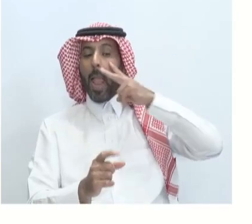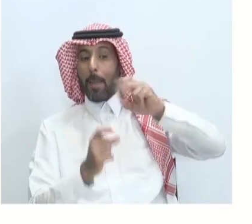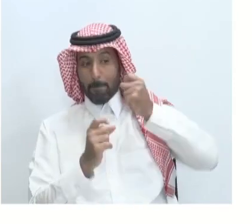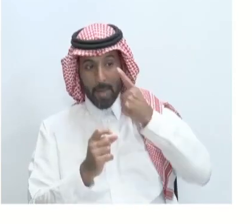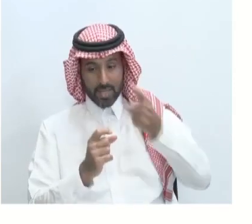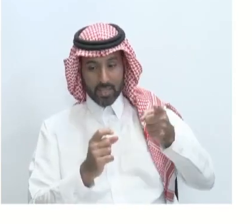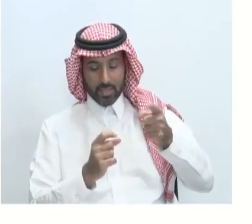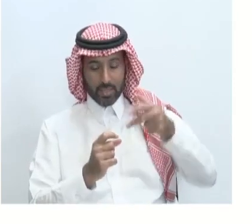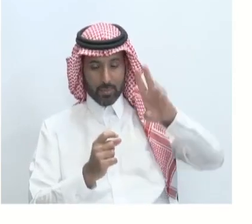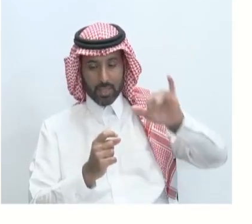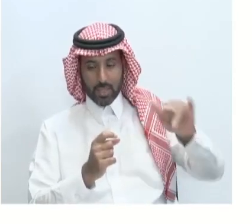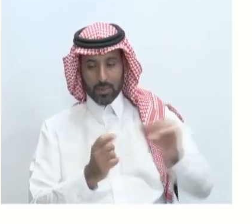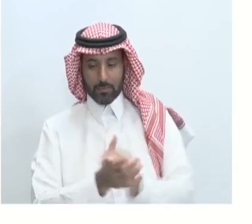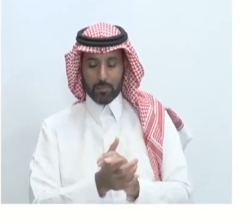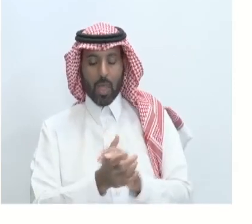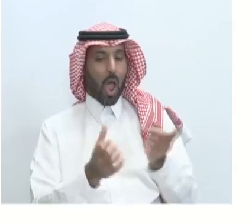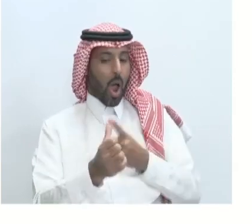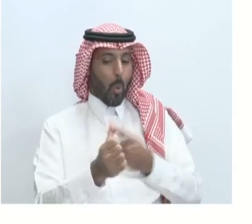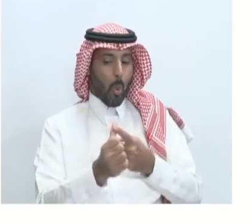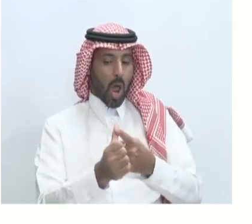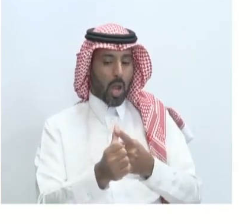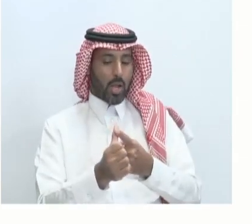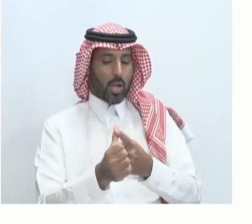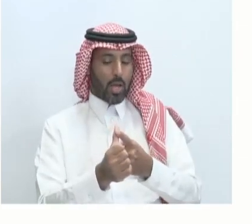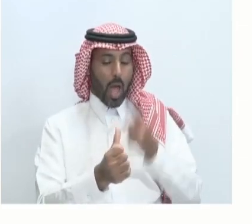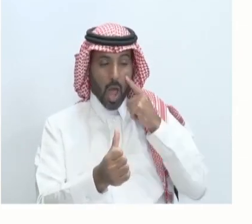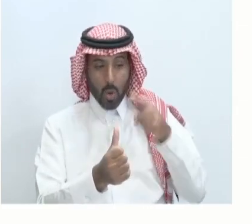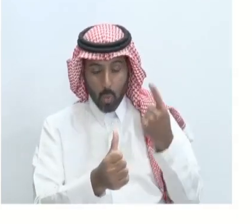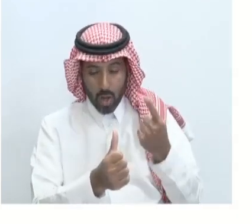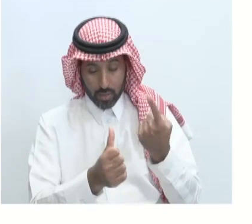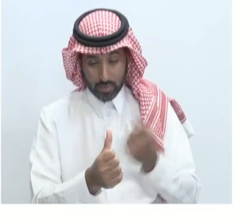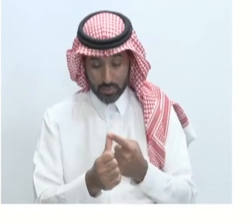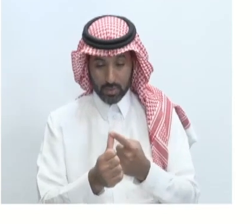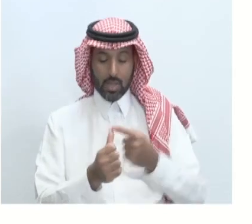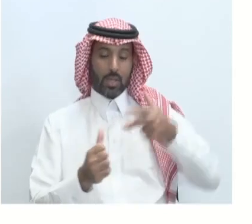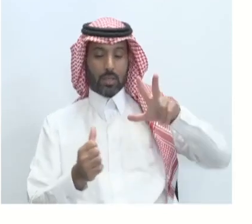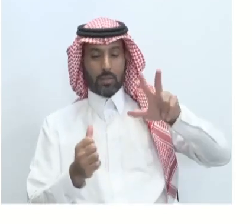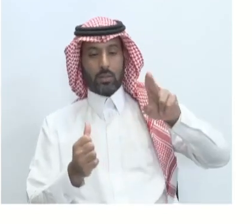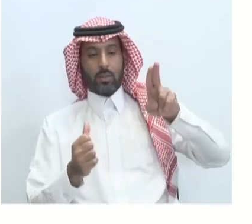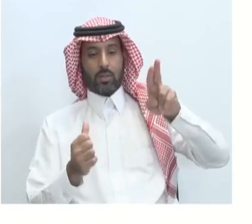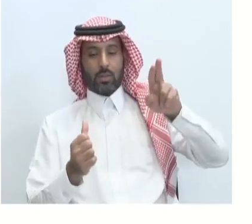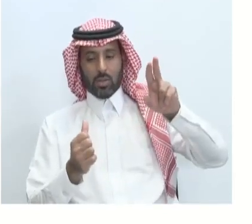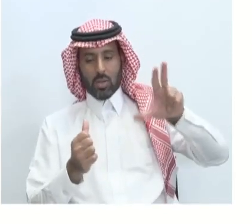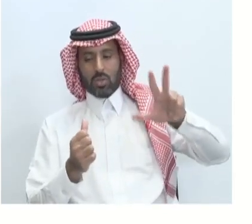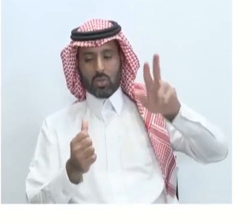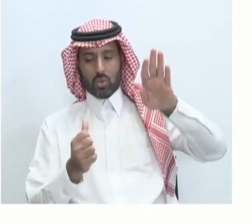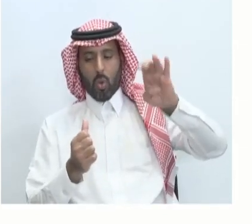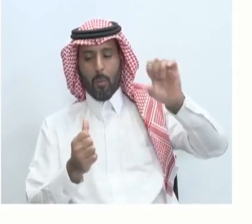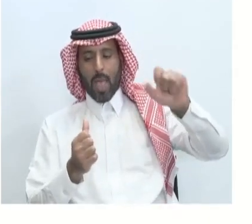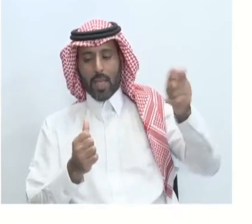الطالب عزيزتي الطالبه اول انواع التلسكوبات التي